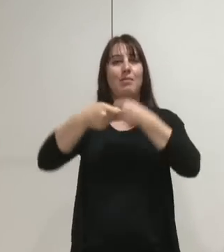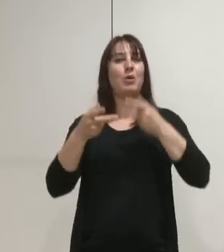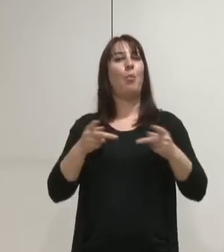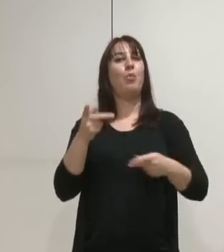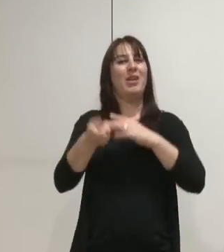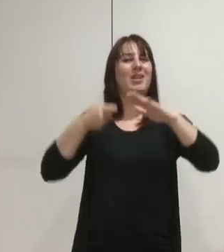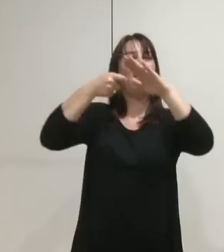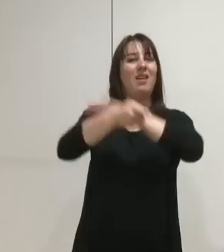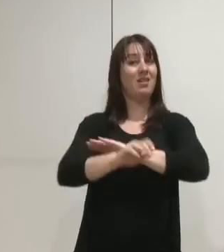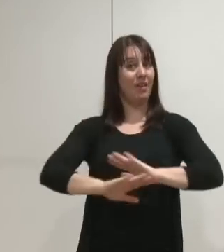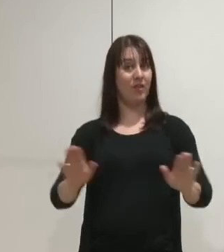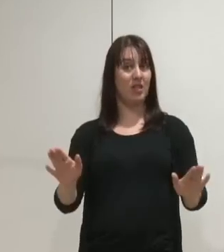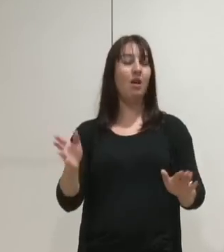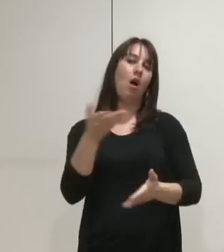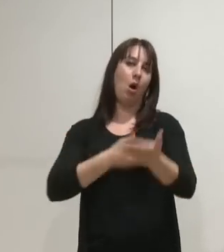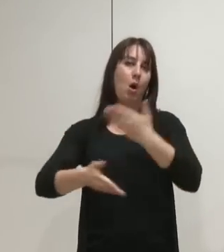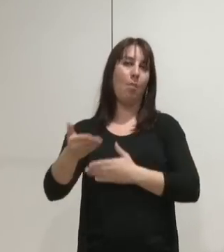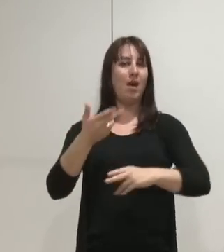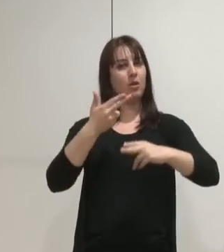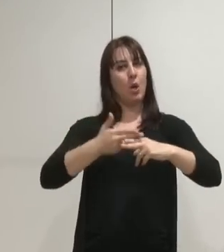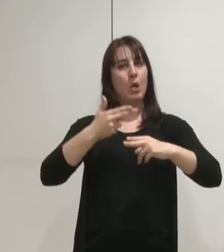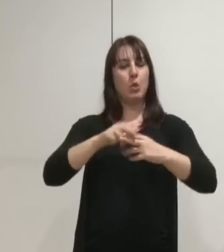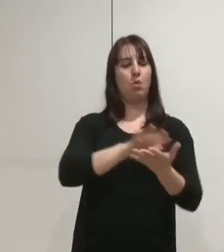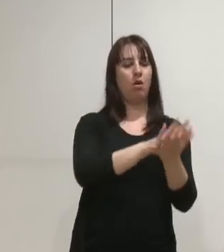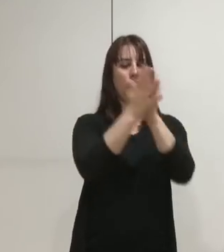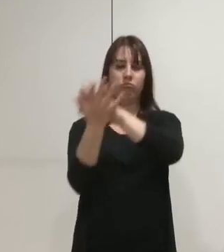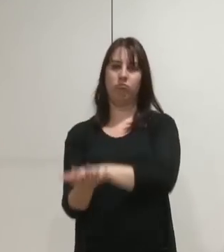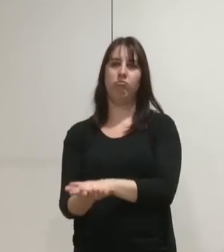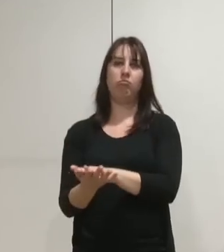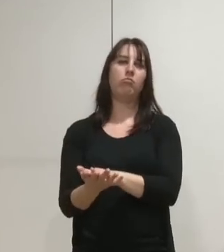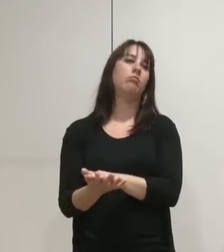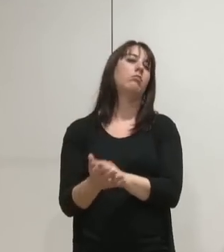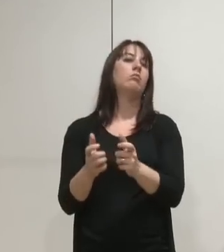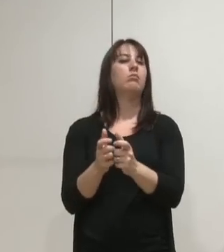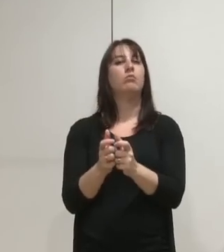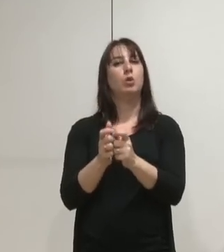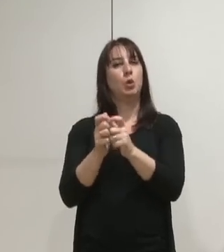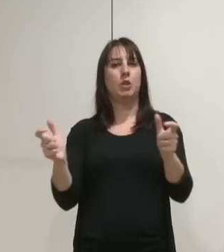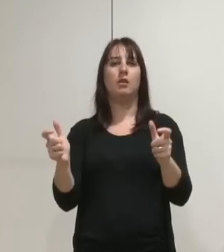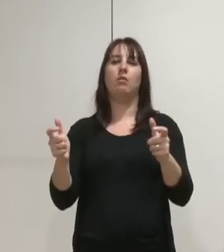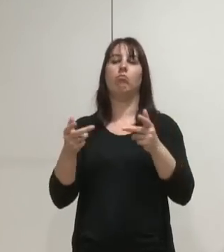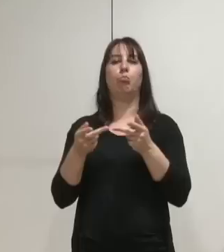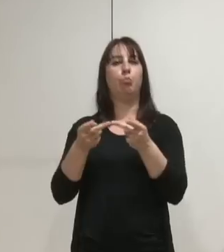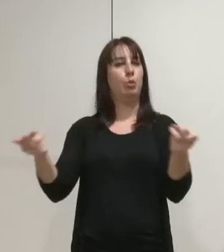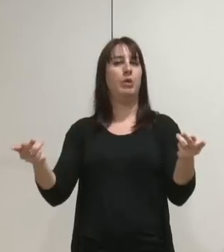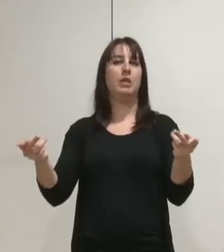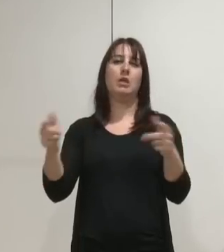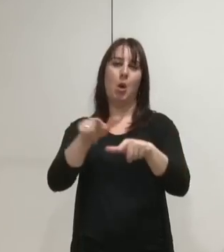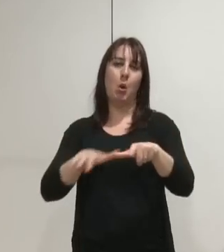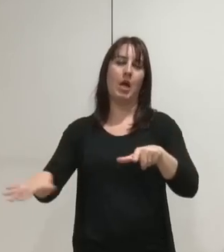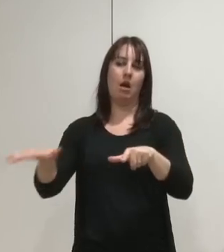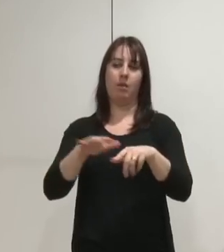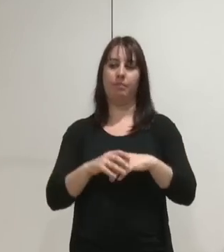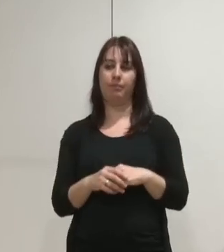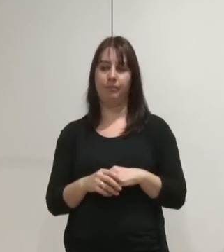et bien il faut passer par la transformation en une société public local donc nous sommes sur un départ